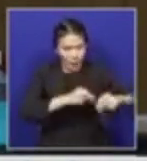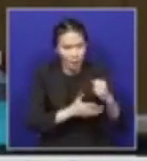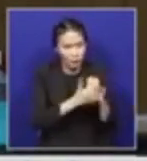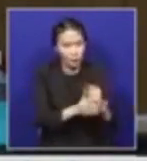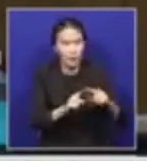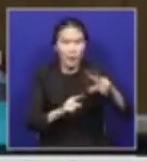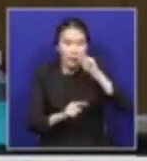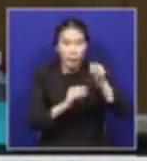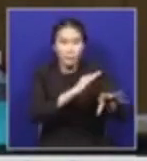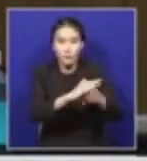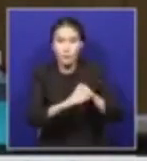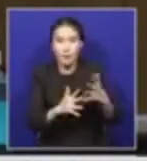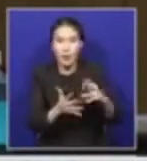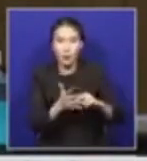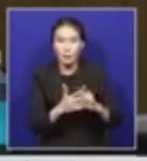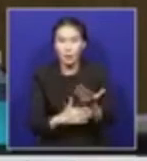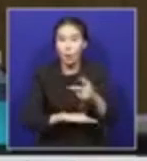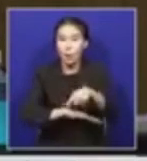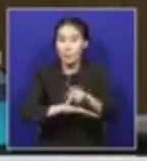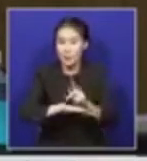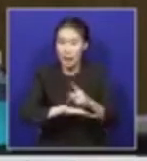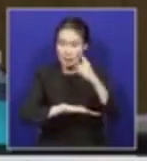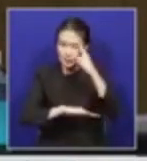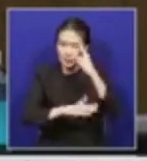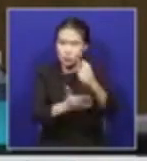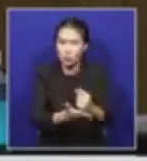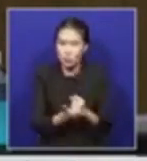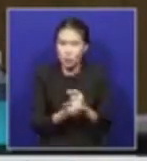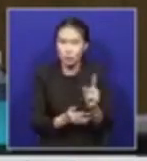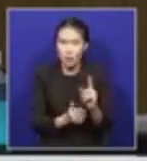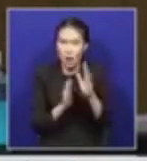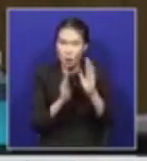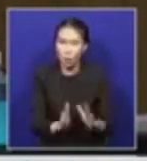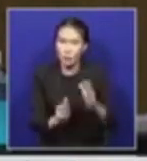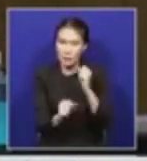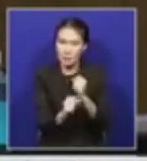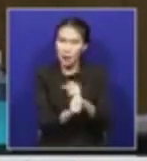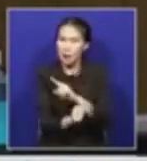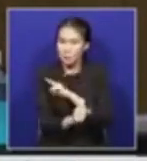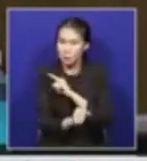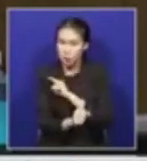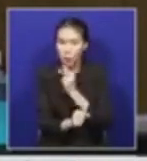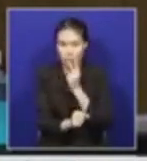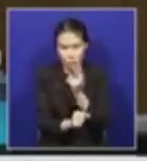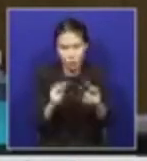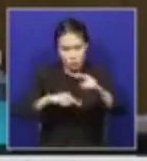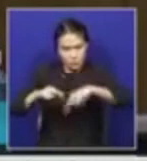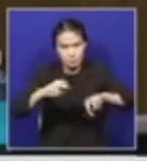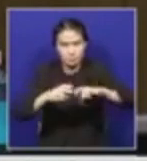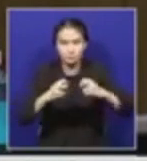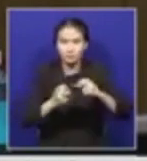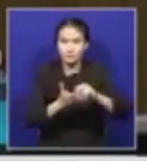ขอความเมตตาจากท่านประธานได้ช่วยให้ผู้ที่เกี่ยวข้องเนี่ยที่รับผิดชอบเนี่ยนะครับได้ดำเนินการแก้ไขณ